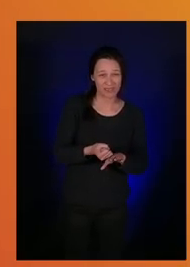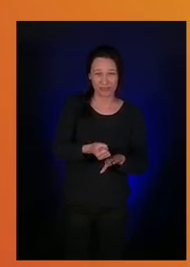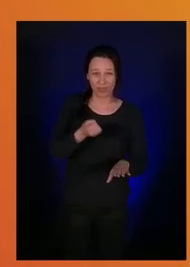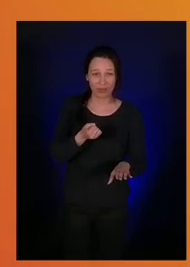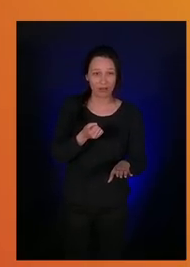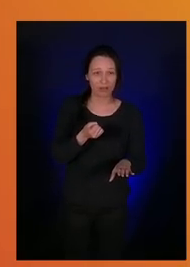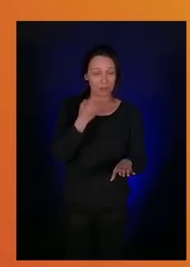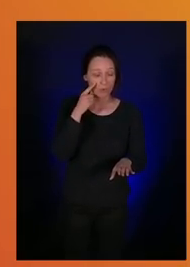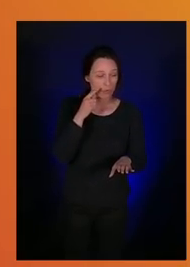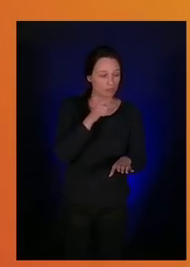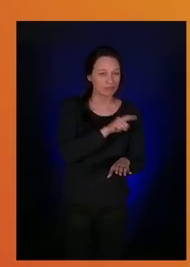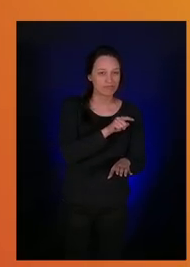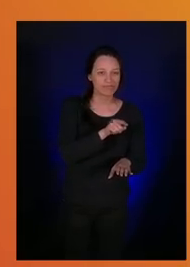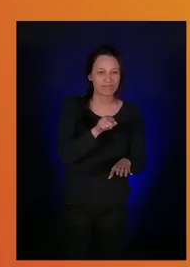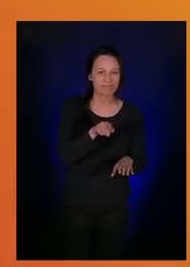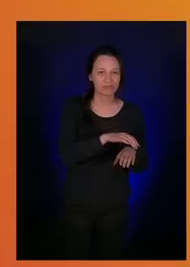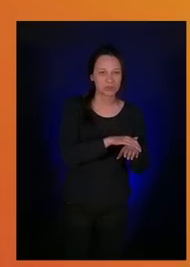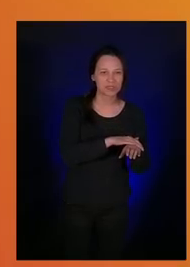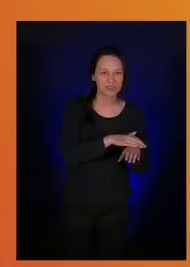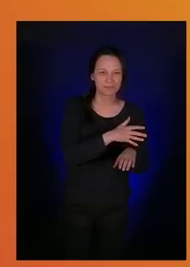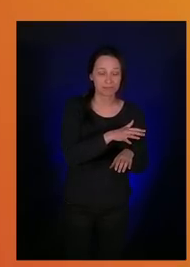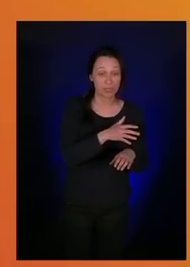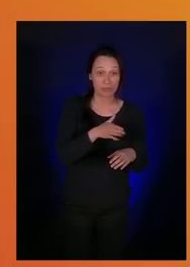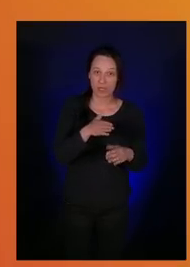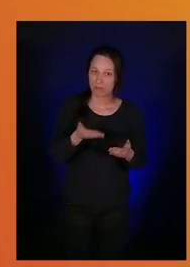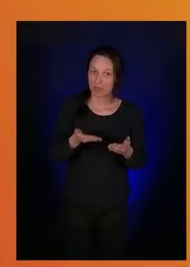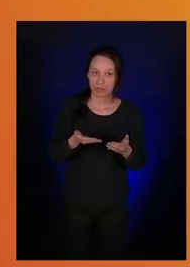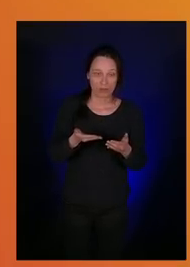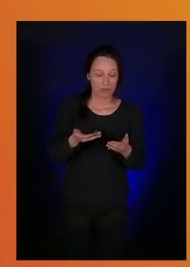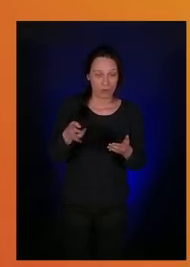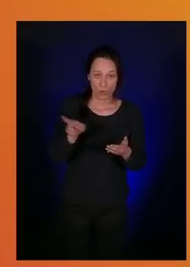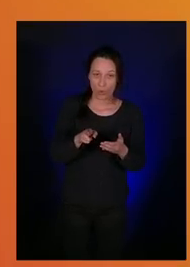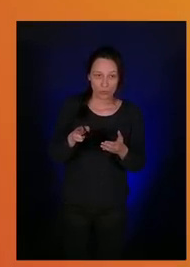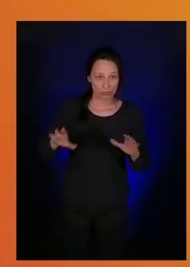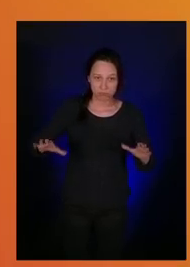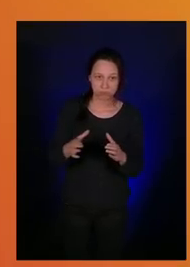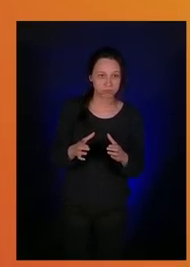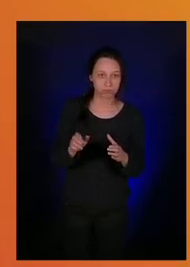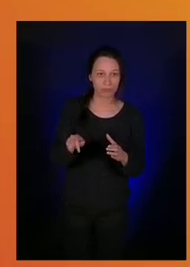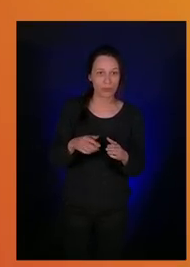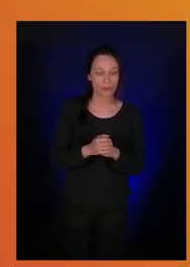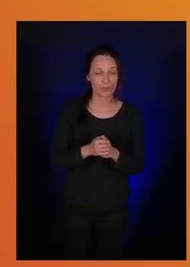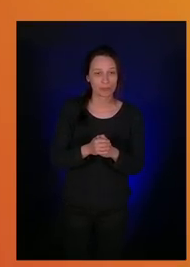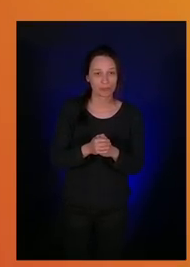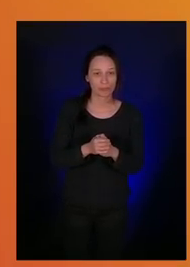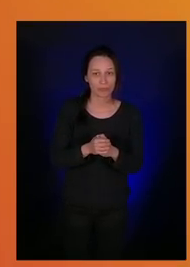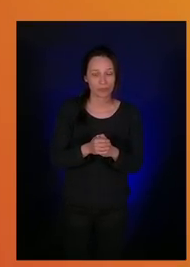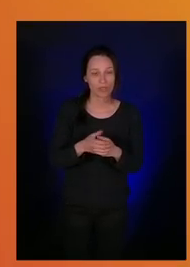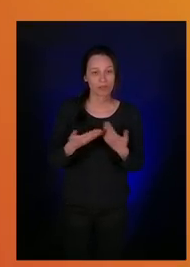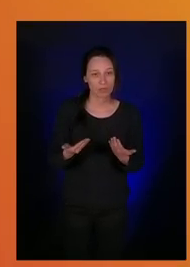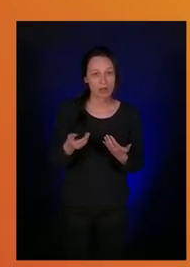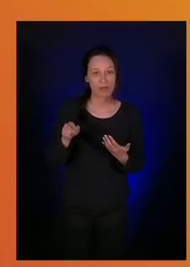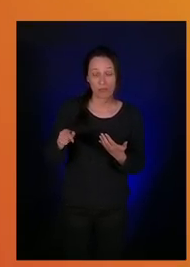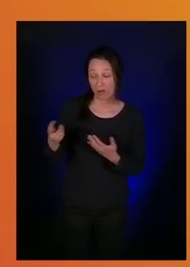à certaines politiques. Maintenant, il faut à tout prix qu'on se rassemble. Donc, à ce propos-là, j'avais le mandat, moi, donc, de voter, comme je vous l'ai dit. J'ai le mandat